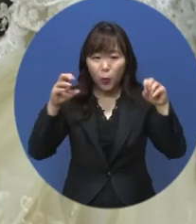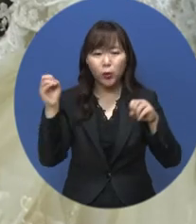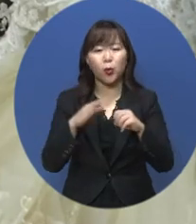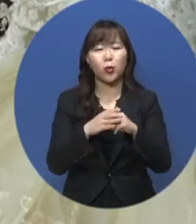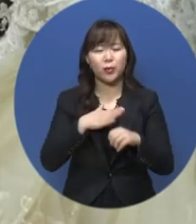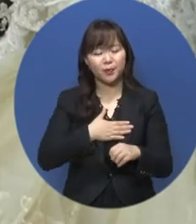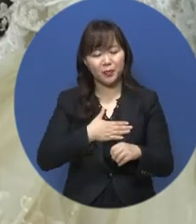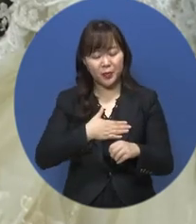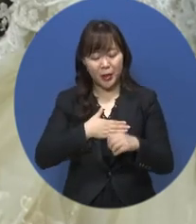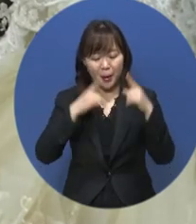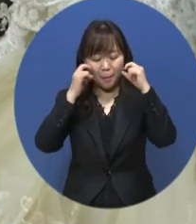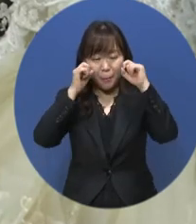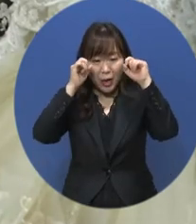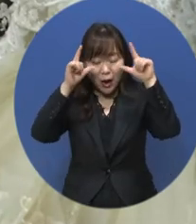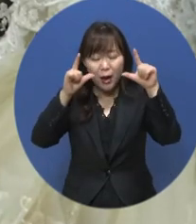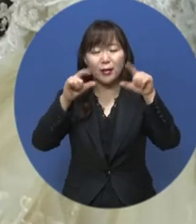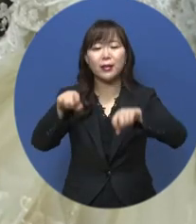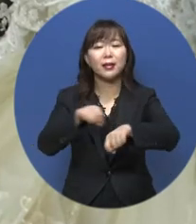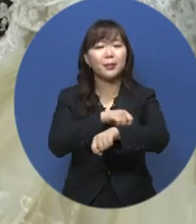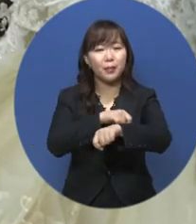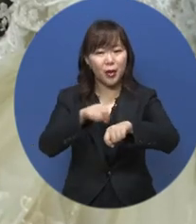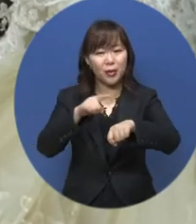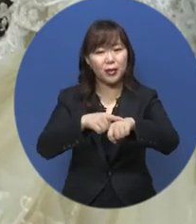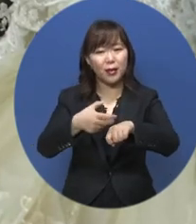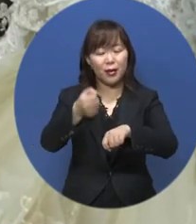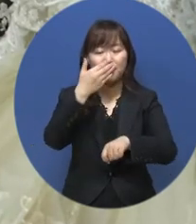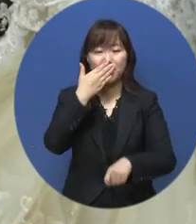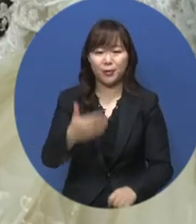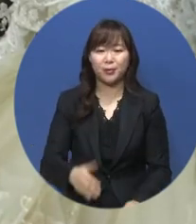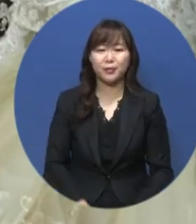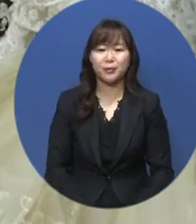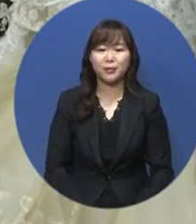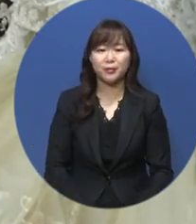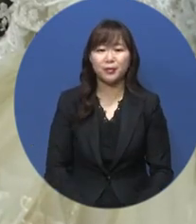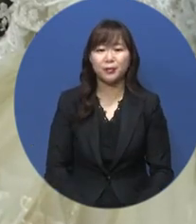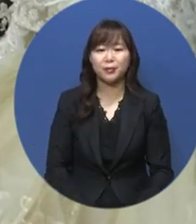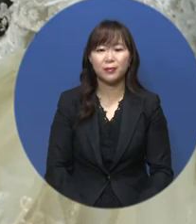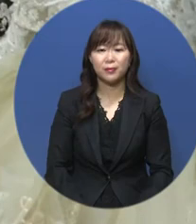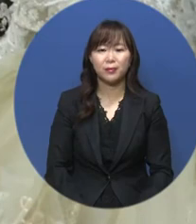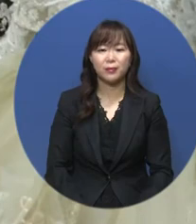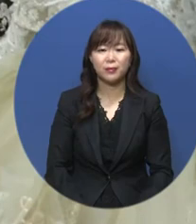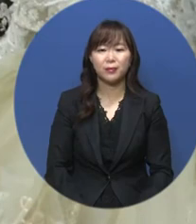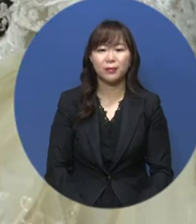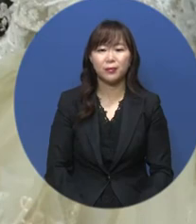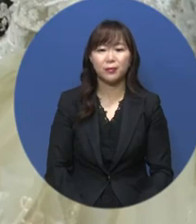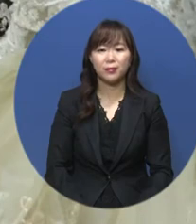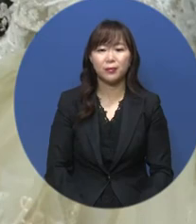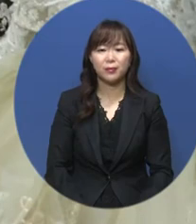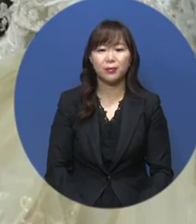한국의 정서를 일깨워주는 특별한 시간이 되고 있습니다. 복지TV 뉴스 이소영입니다.